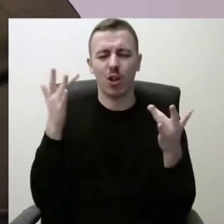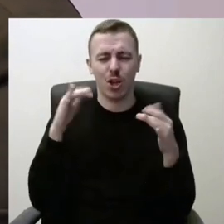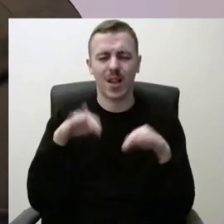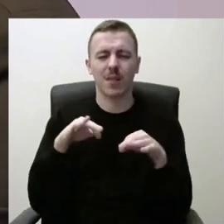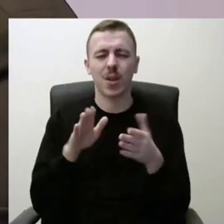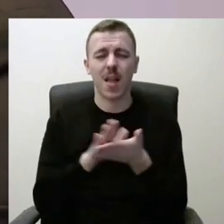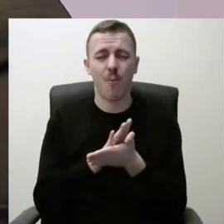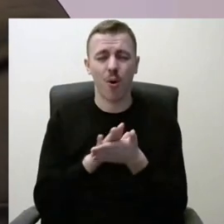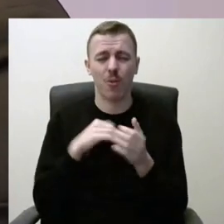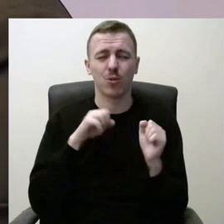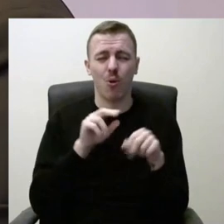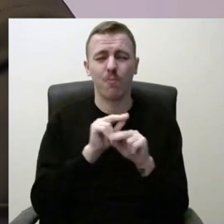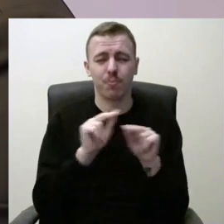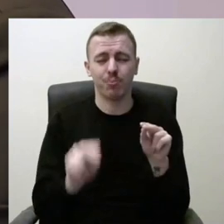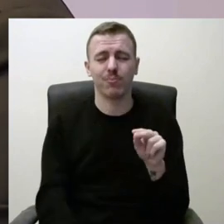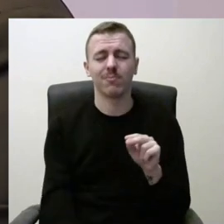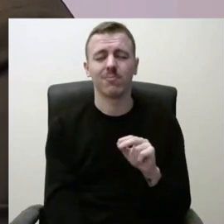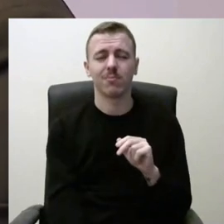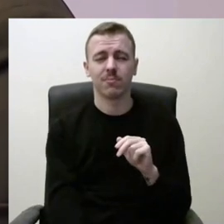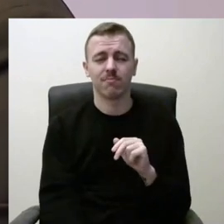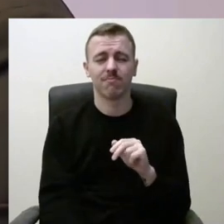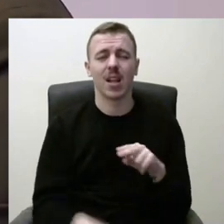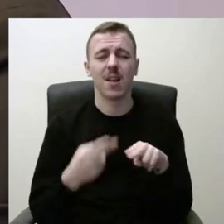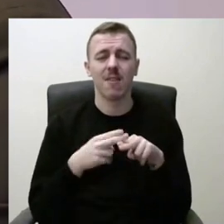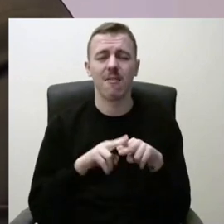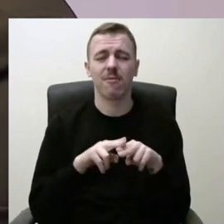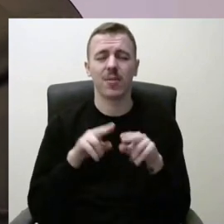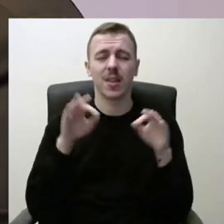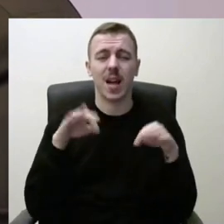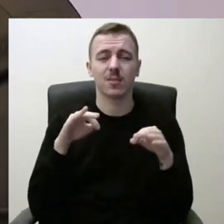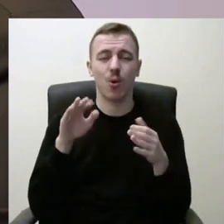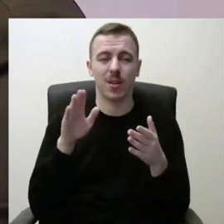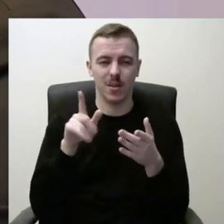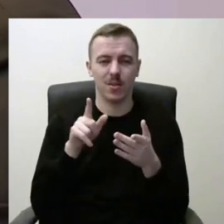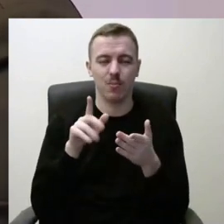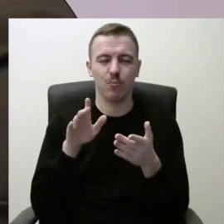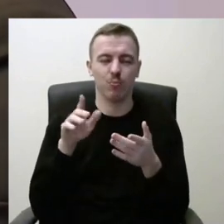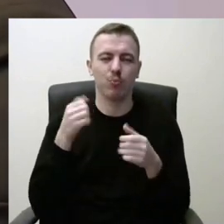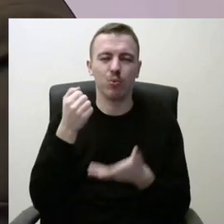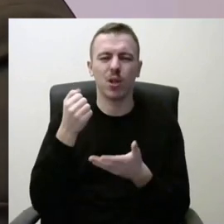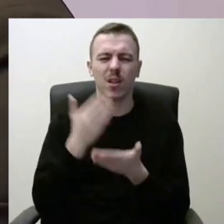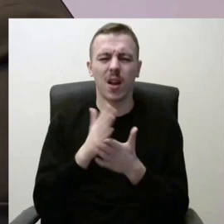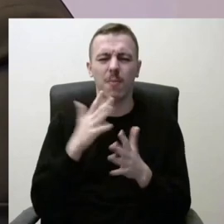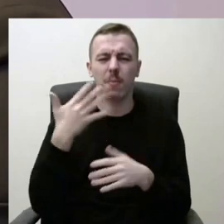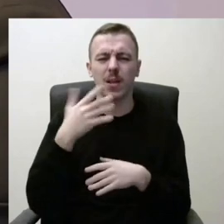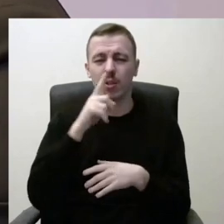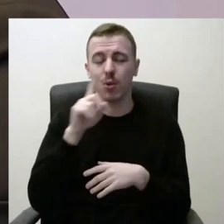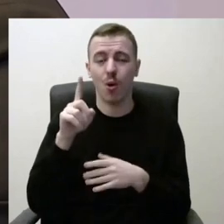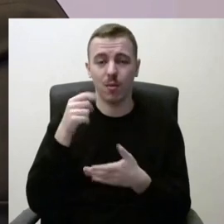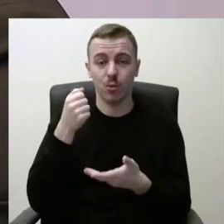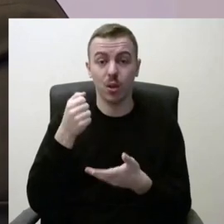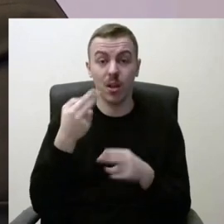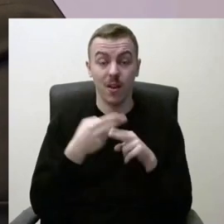galiu priminti, kad tai yra nemokamas transportas Kauno biudžete apie 50 milijonų eurų. Tiek kainuoja